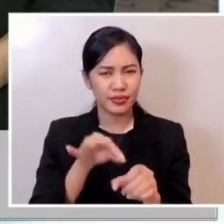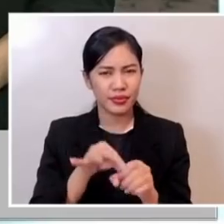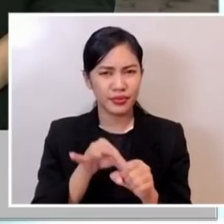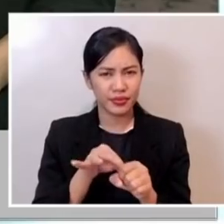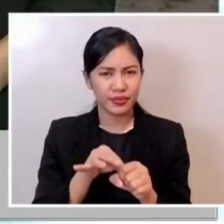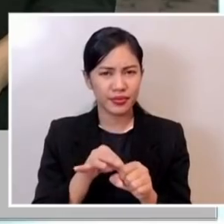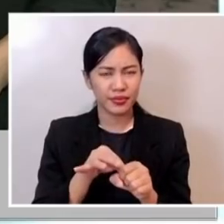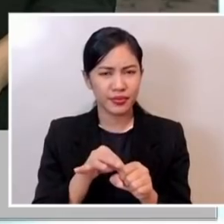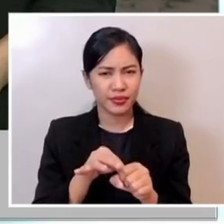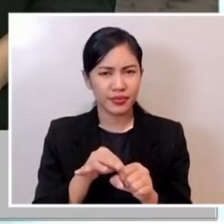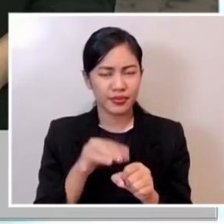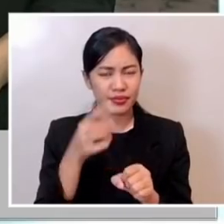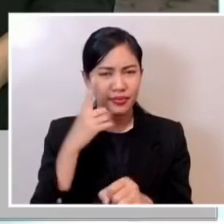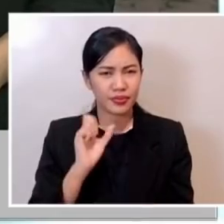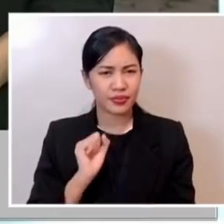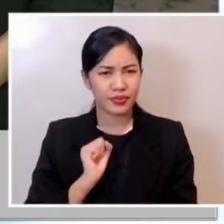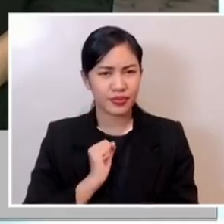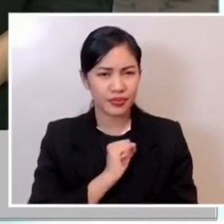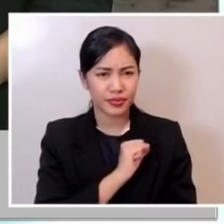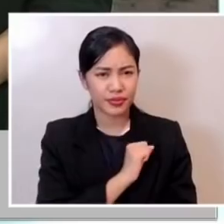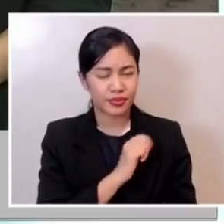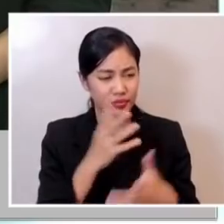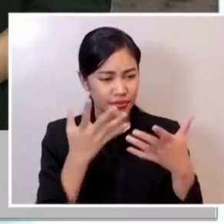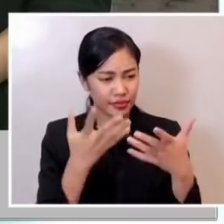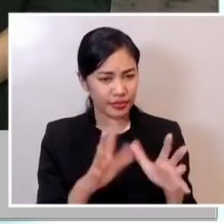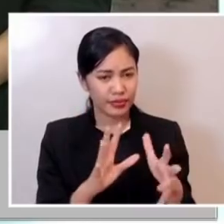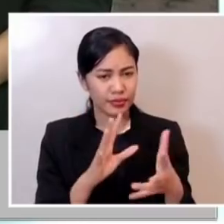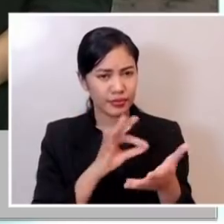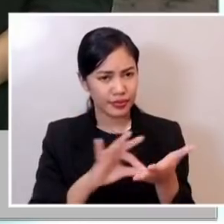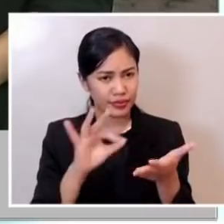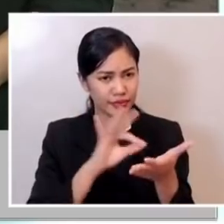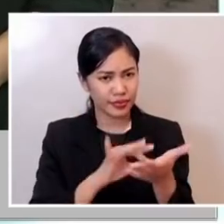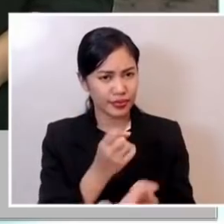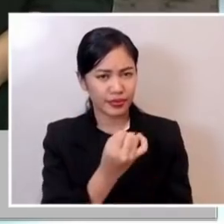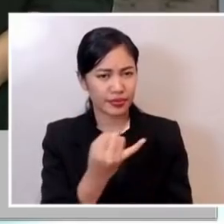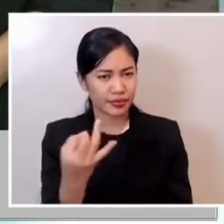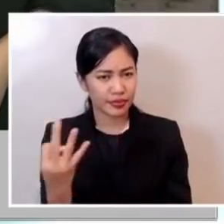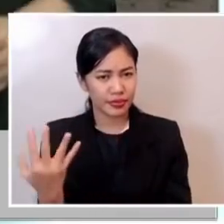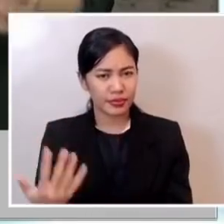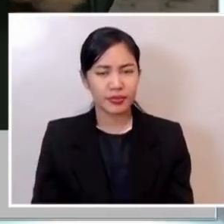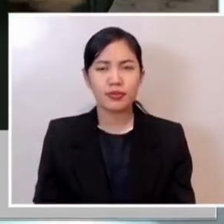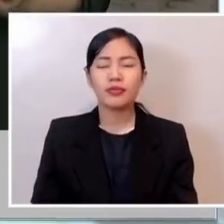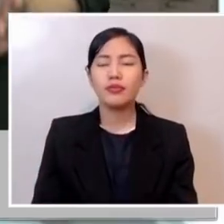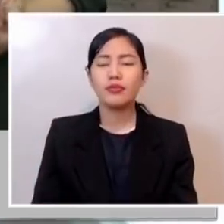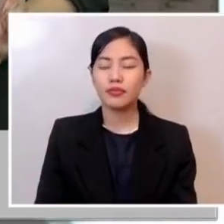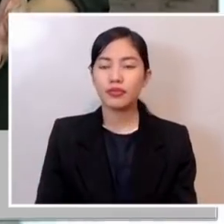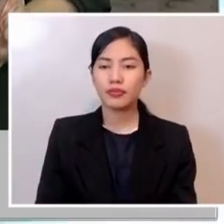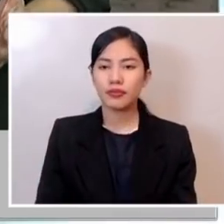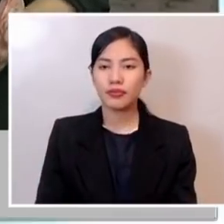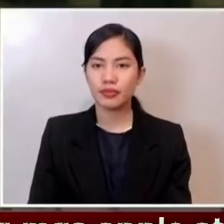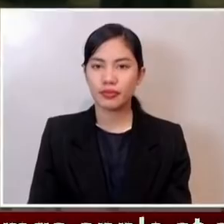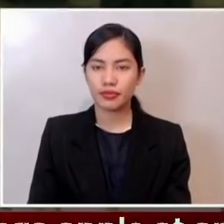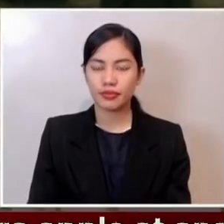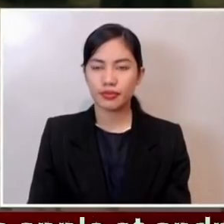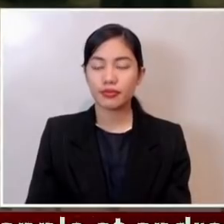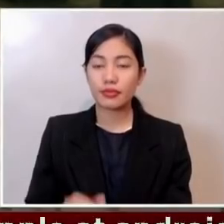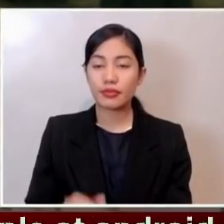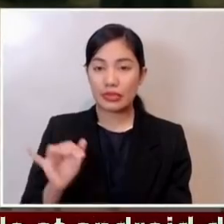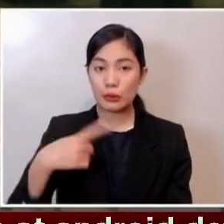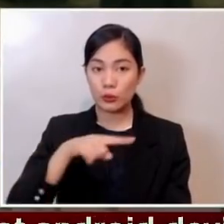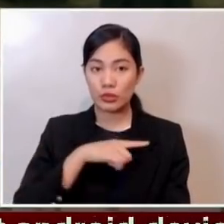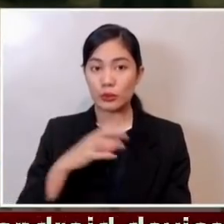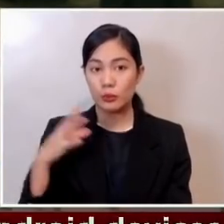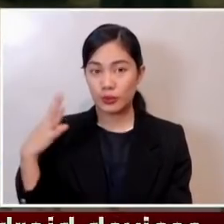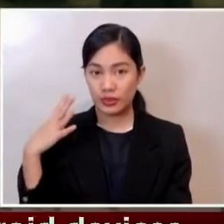senador na bilang naman sa mga oras na ito? Henry, yan ang inaantay natin kasi usually